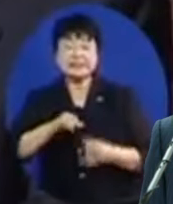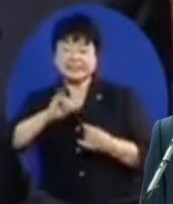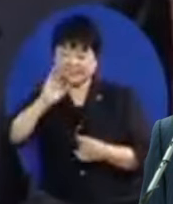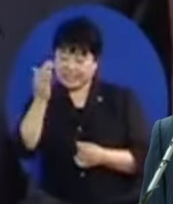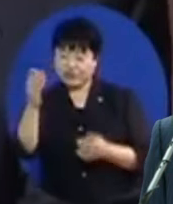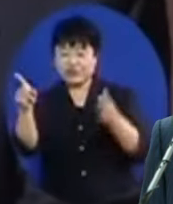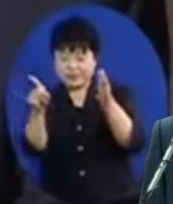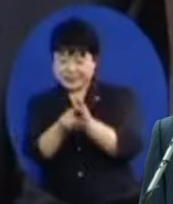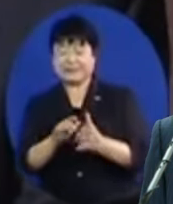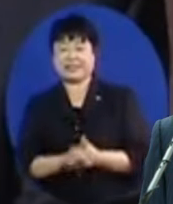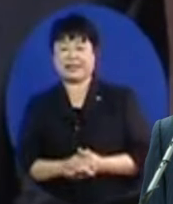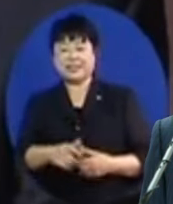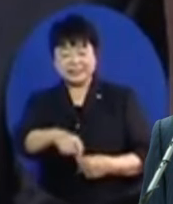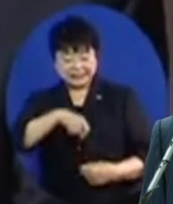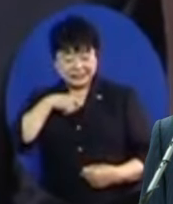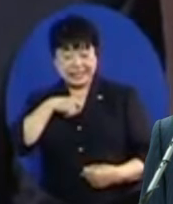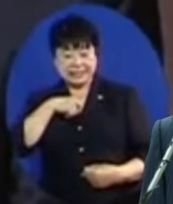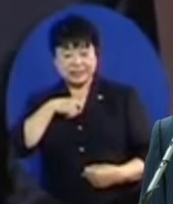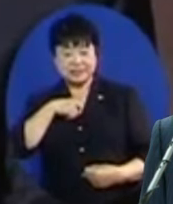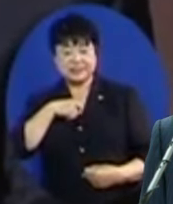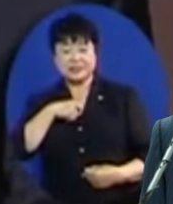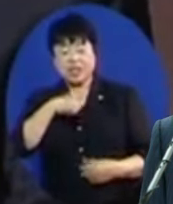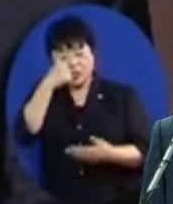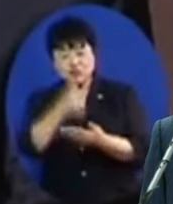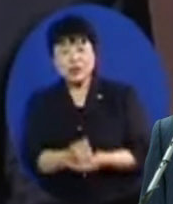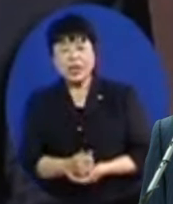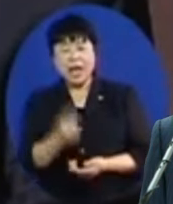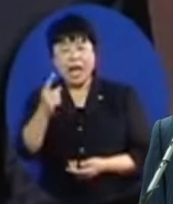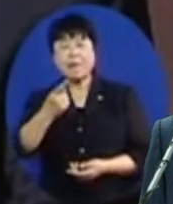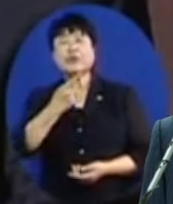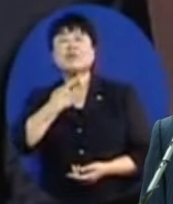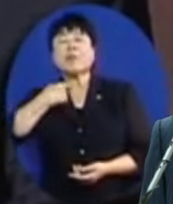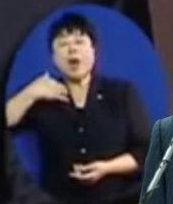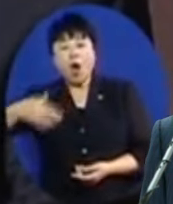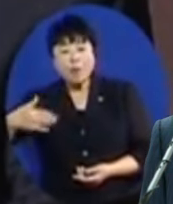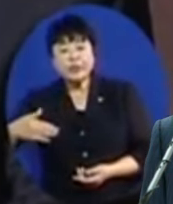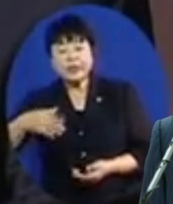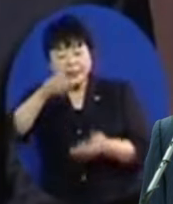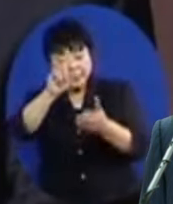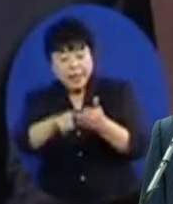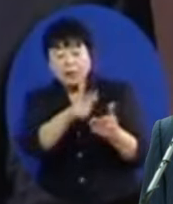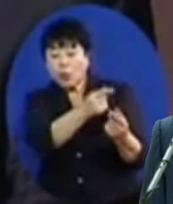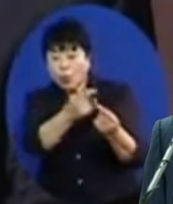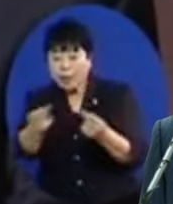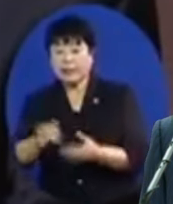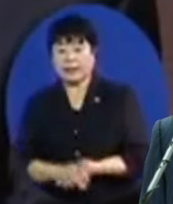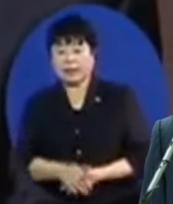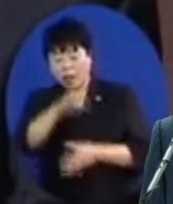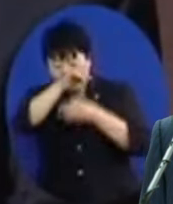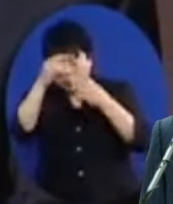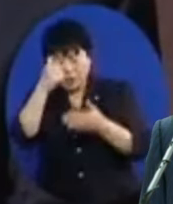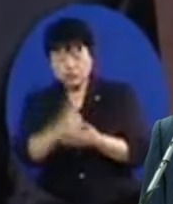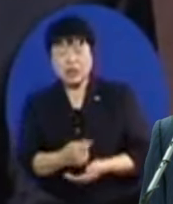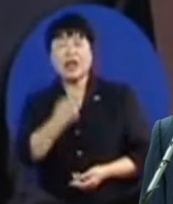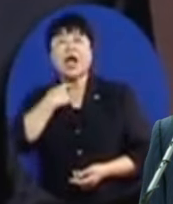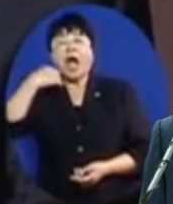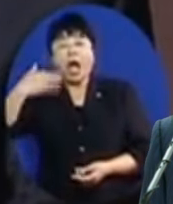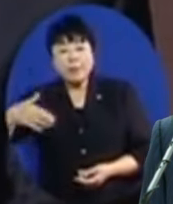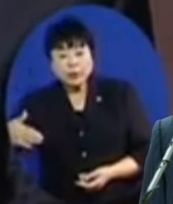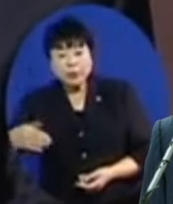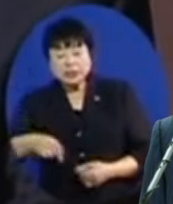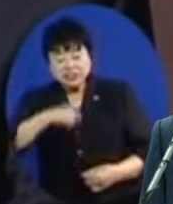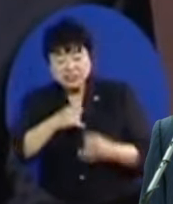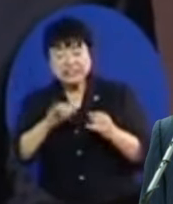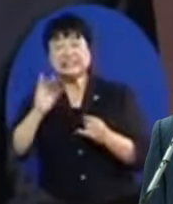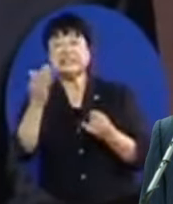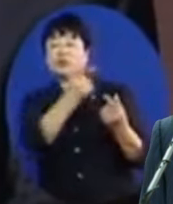것입니다. 의라는 것은 죄를 한 번도 안 지은 상태가 의입니다. 평생에 죄를 한 번도 안 지어야 의인이